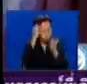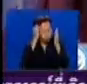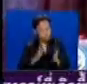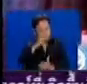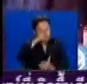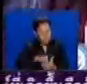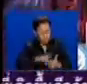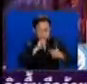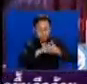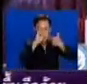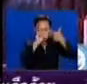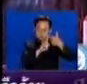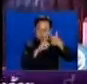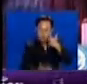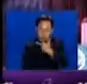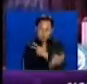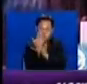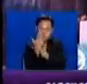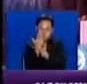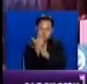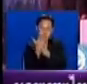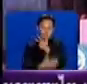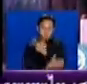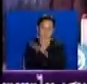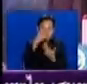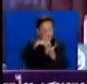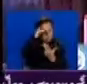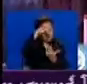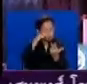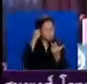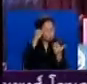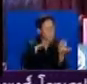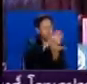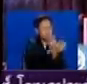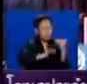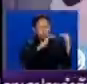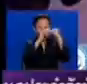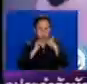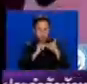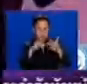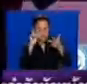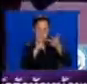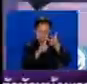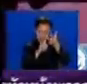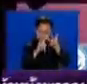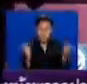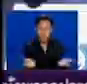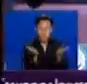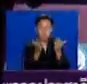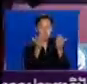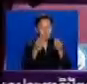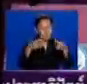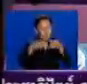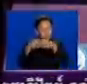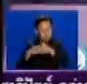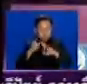ทยการเพิ่มโอกาสทางการศึกษาเรียนรู้อย่างทั่วถึงมีคุณภาพและการส่งเสริมการมีส่วนร่วมของทุก